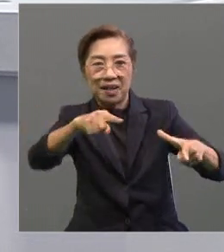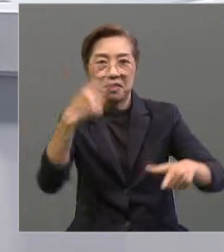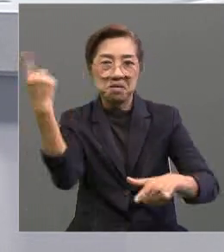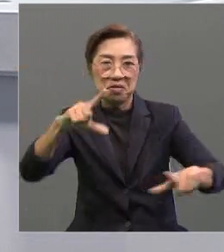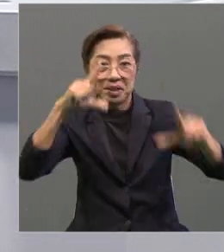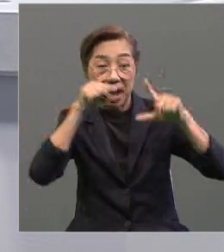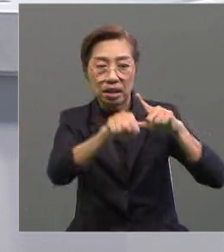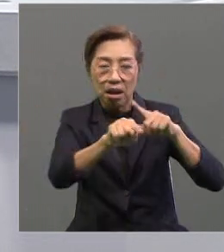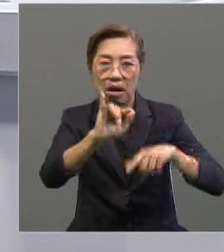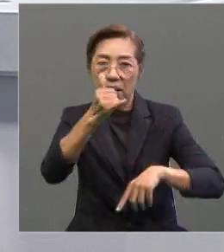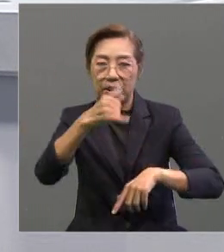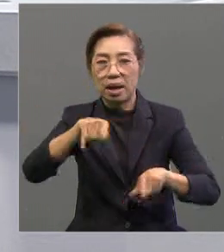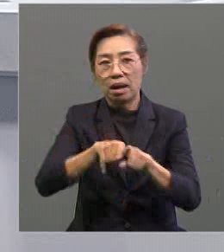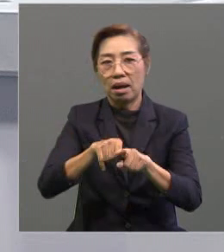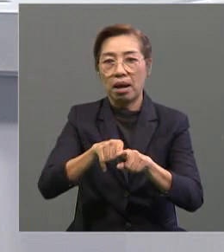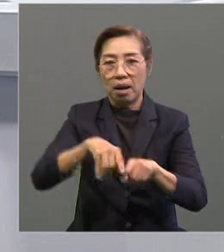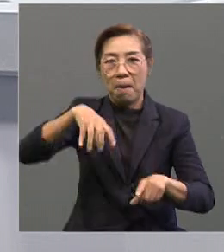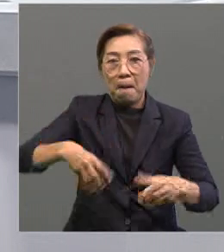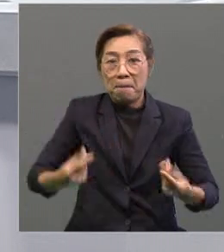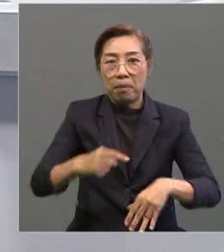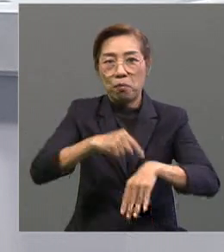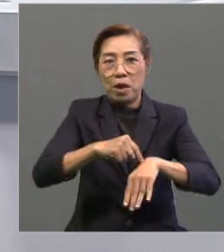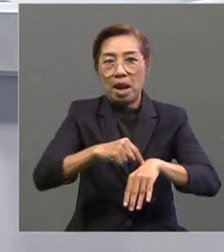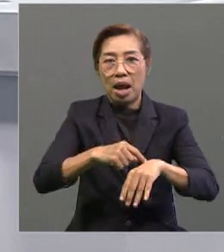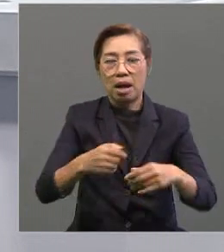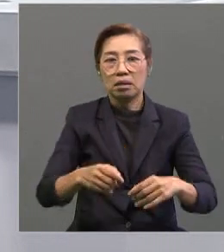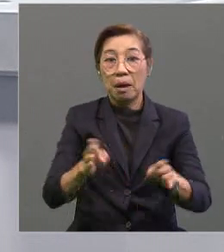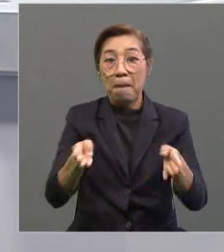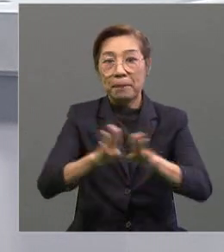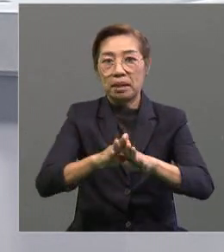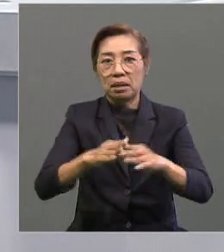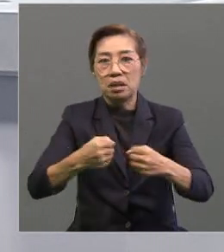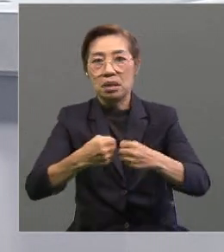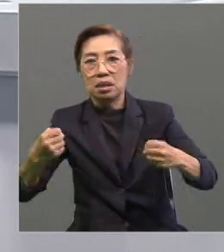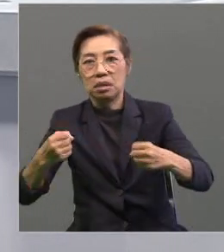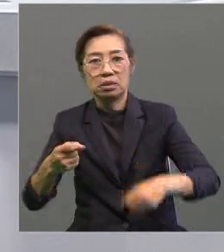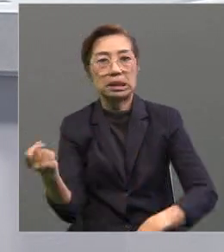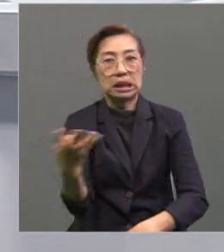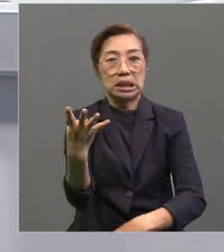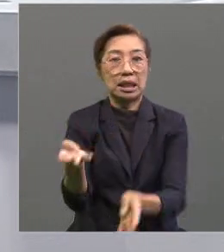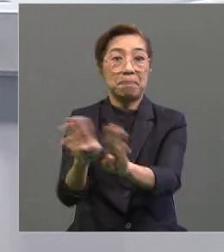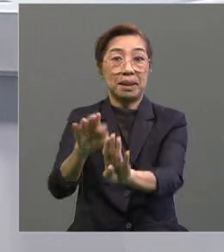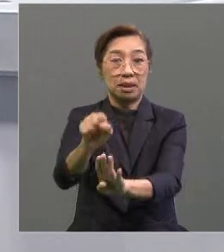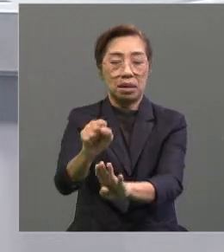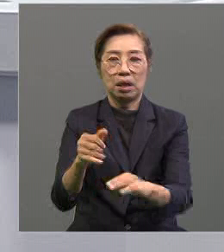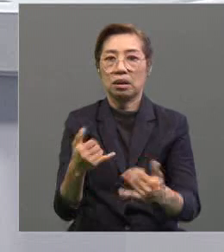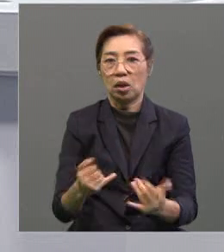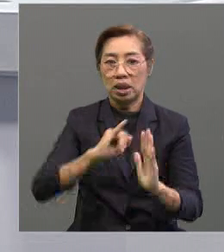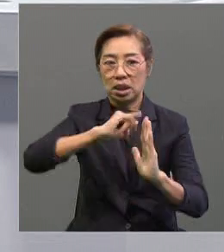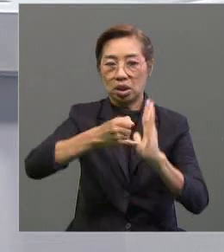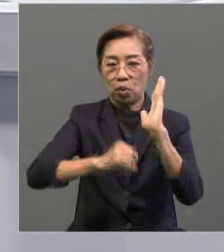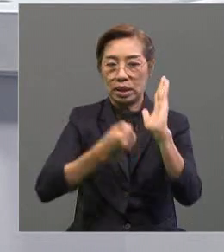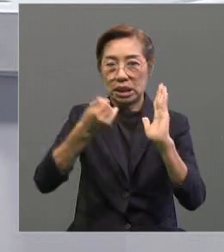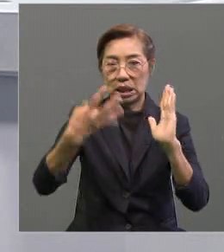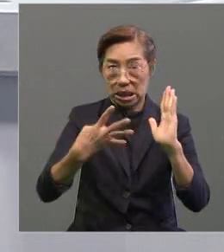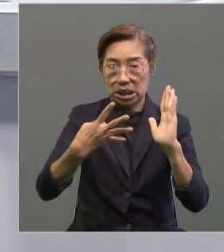ขยายเวลาเปิดบริการให้กับสถานบันเทิงพวกผับบาเนี่ยนะครับไปจนถึง 4:00นแน่ๆตอนนี้ 4จังหวัดกับอีก